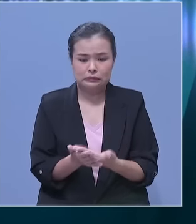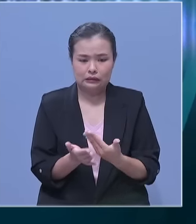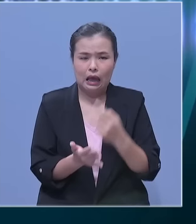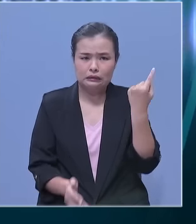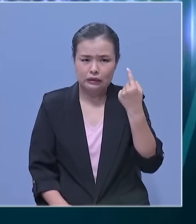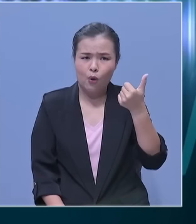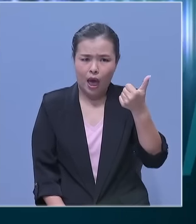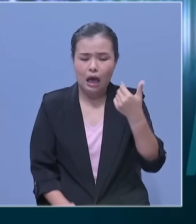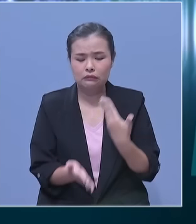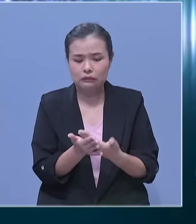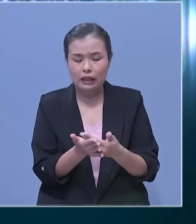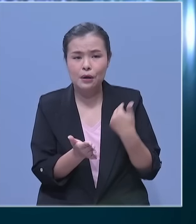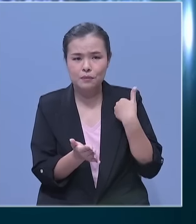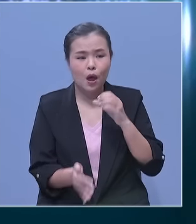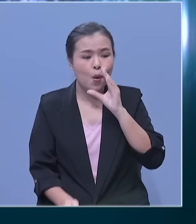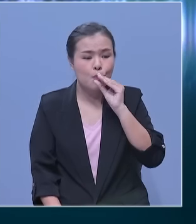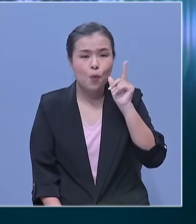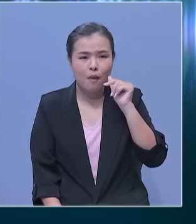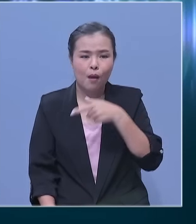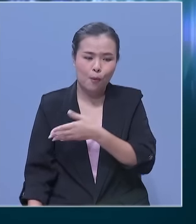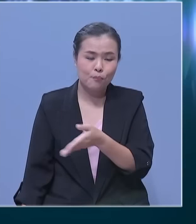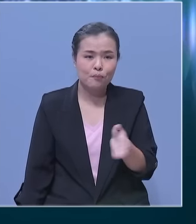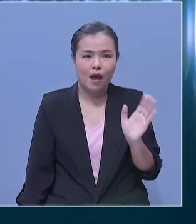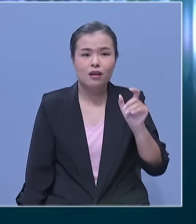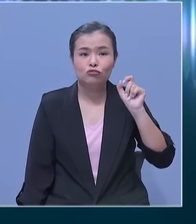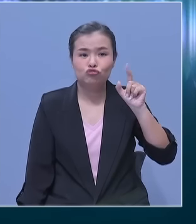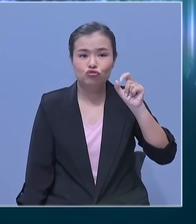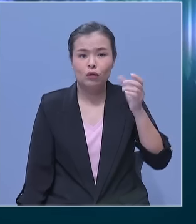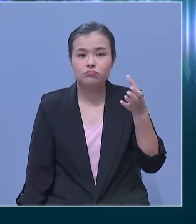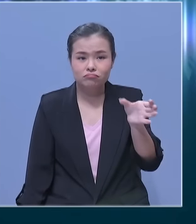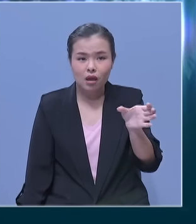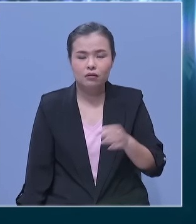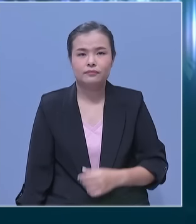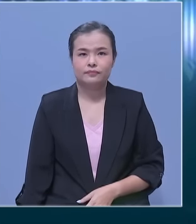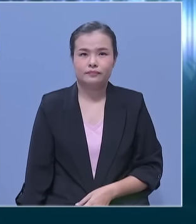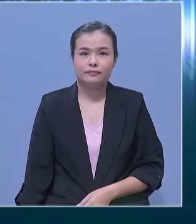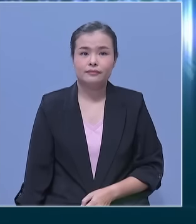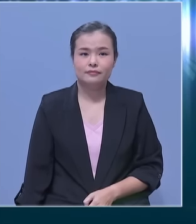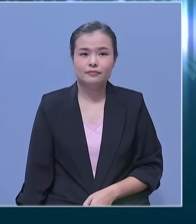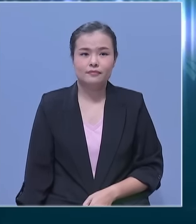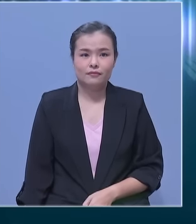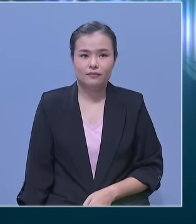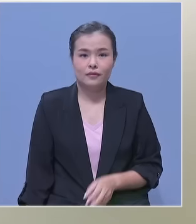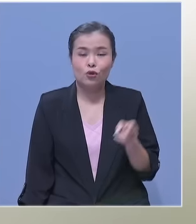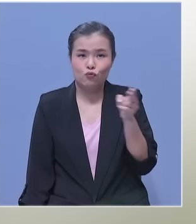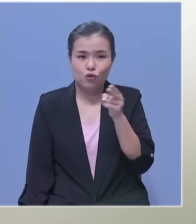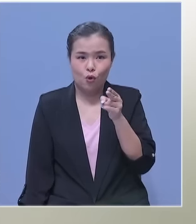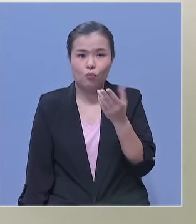ปเที่ยวผมก็ตอบบอกกับแม่ไปอย่างนี้เราก็เดินออกมาผมก็มาไลฟ์สดเฮ้ยผมก็มาอัดวิดีโ